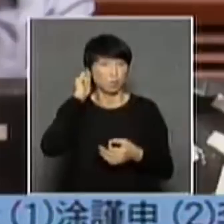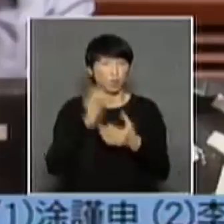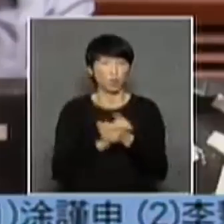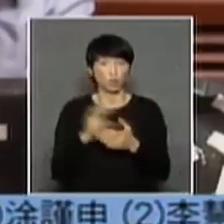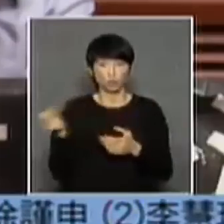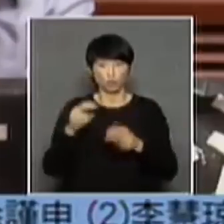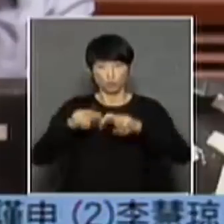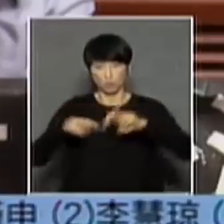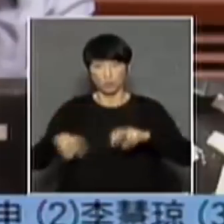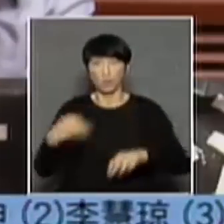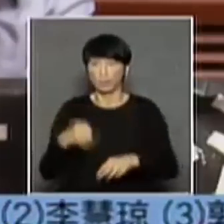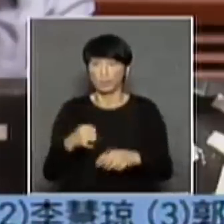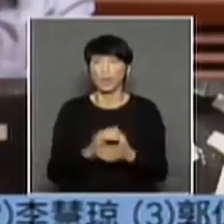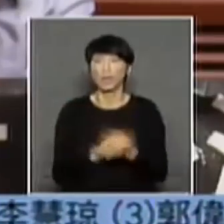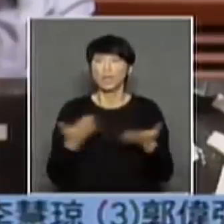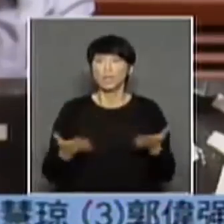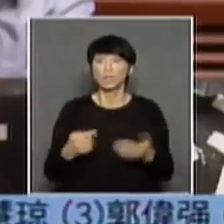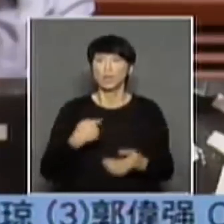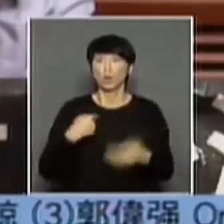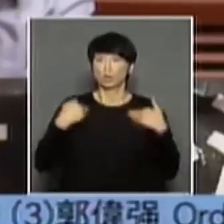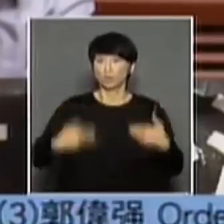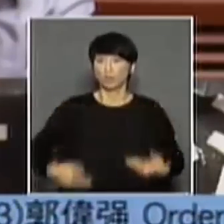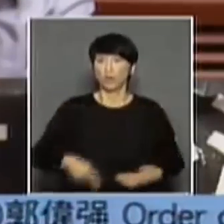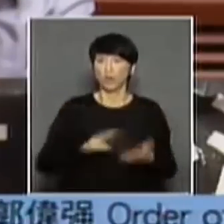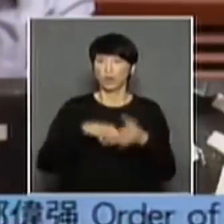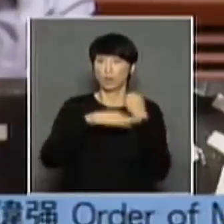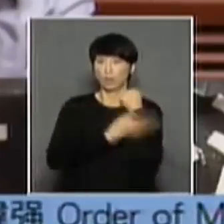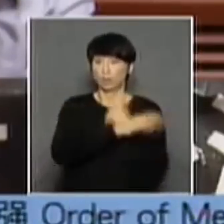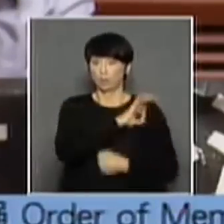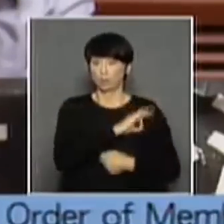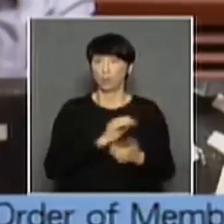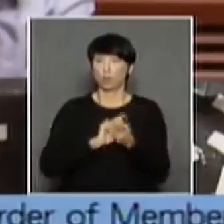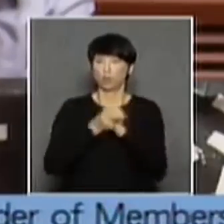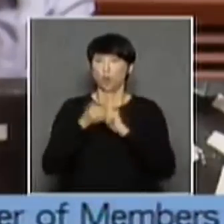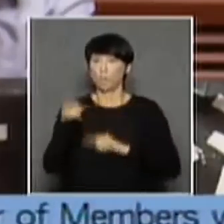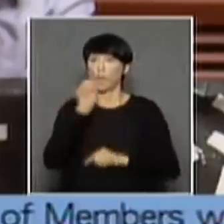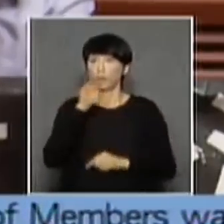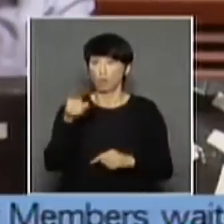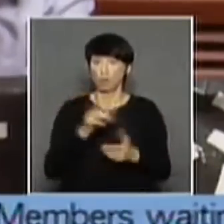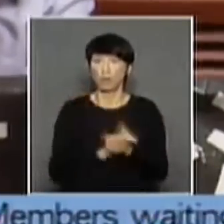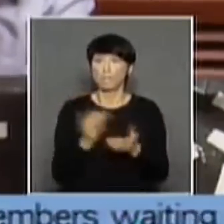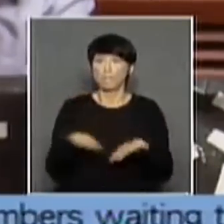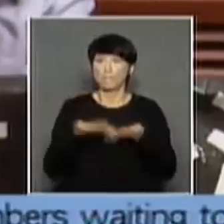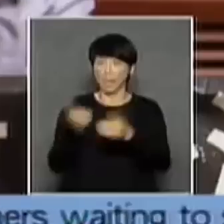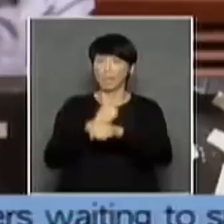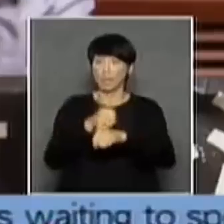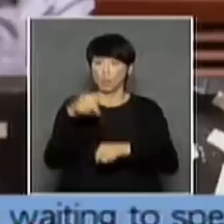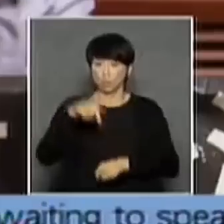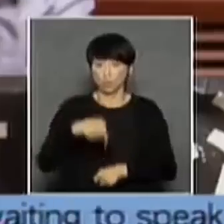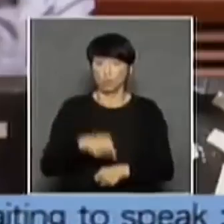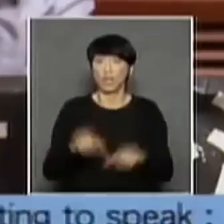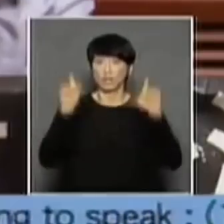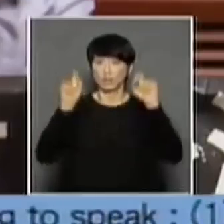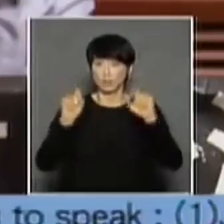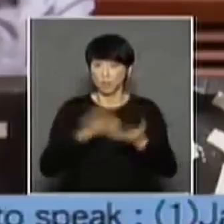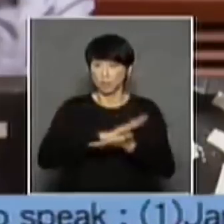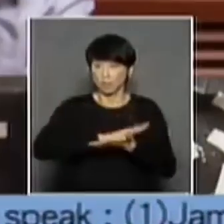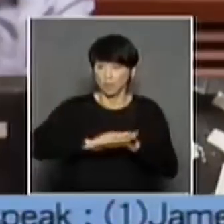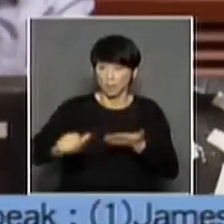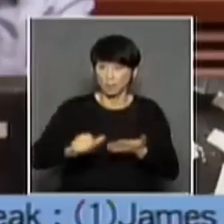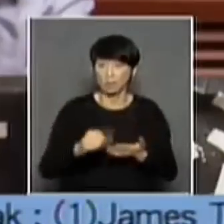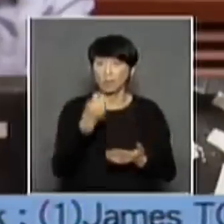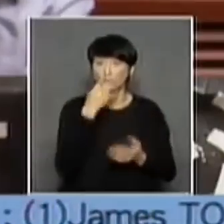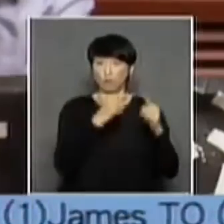查，现在我作为立法会议员代替李宝兰问他，给个机会他在这里清清楚楚向香港人交